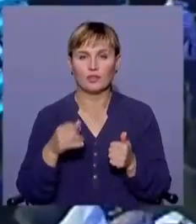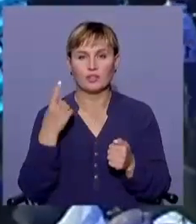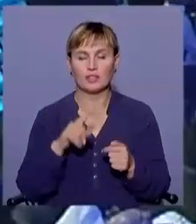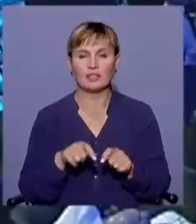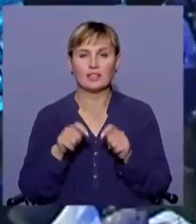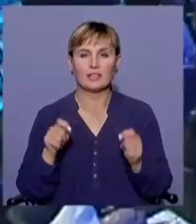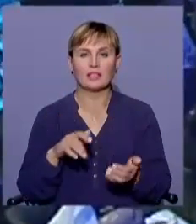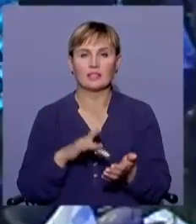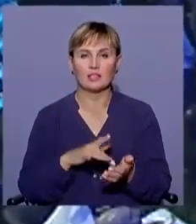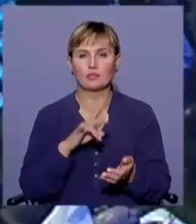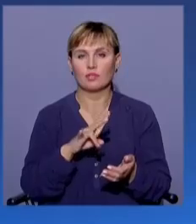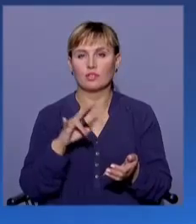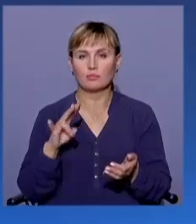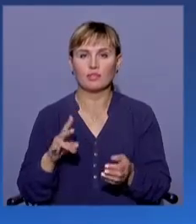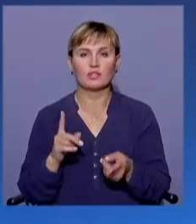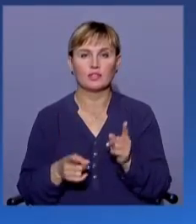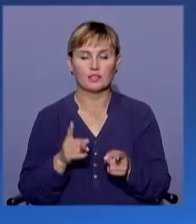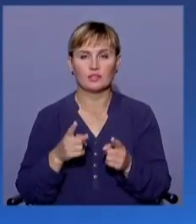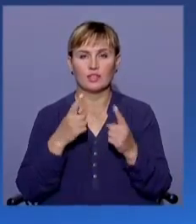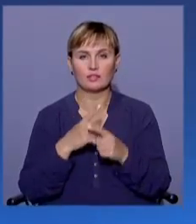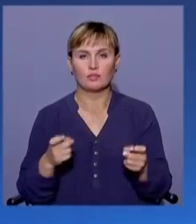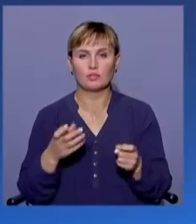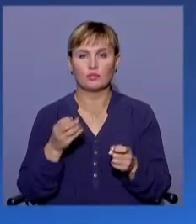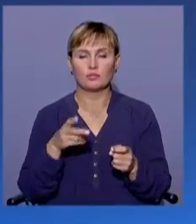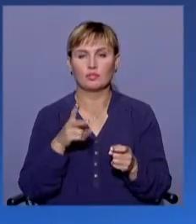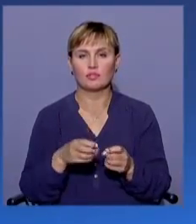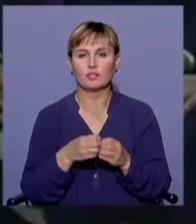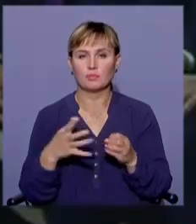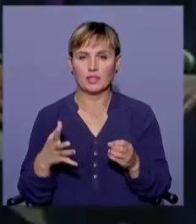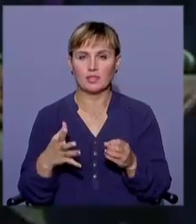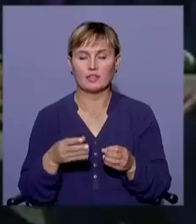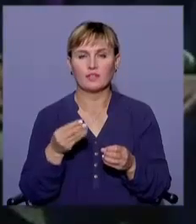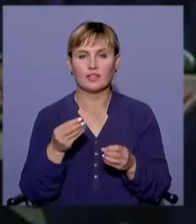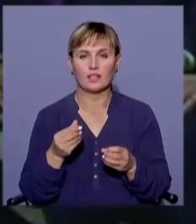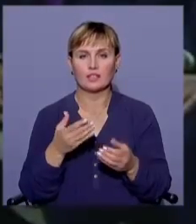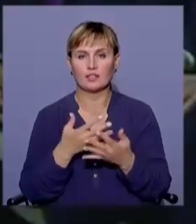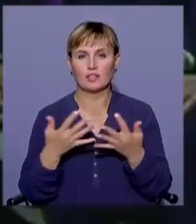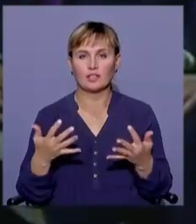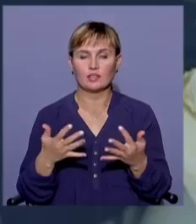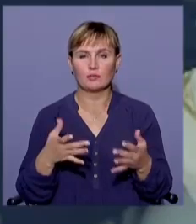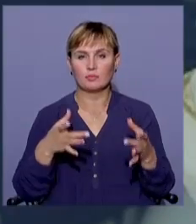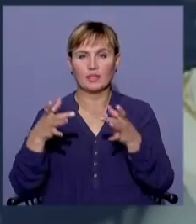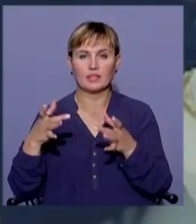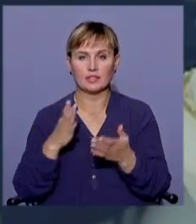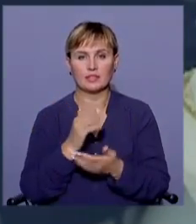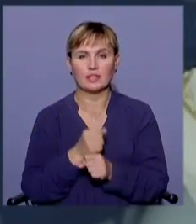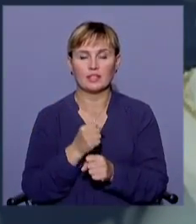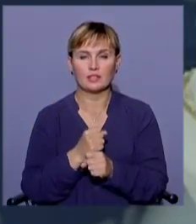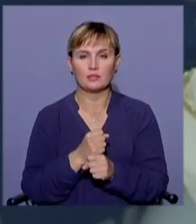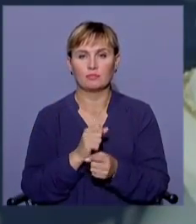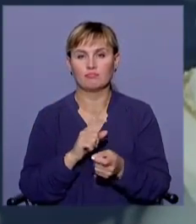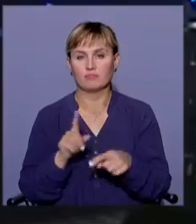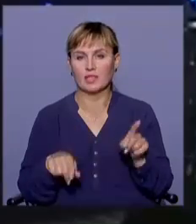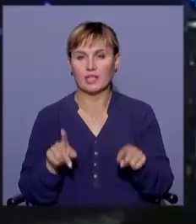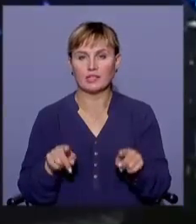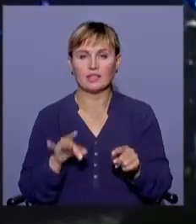создания центра Нурсултан Назарбаев действительно озвучил еще в 2015-м. Финансовые тучи над планетой сгущаются периодически. И